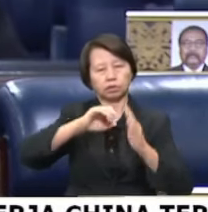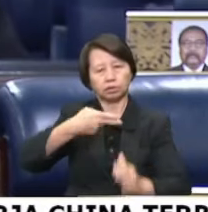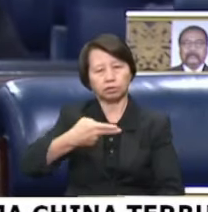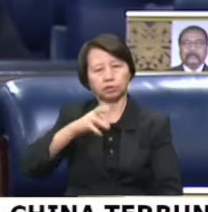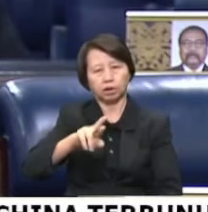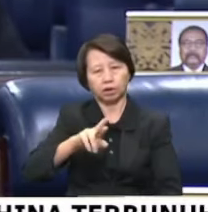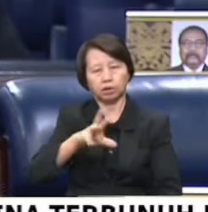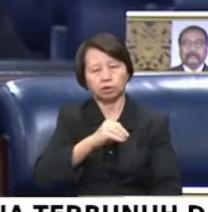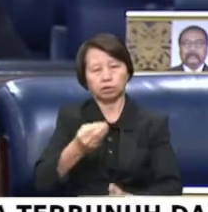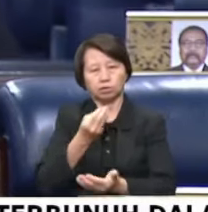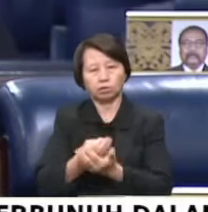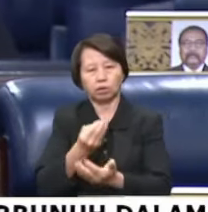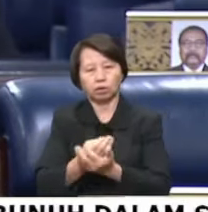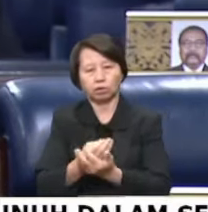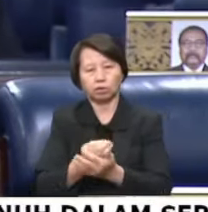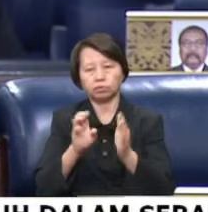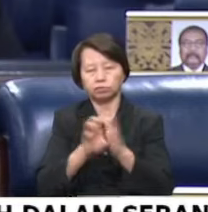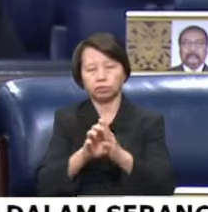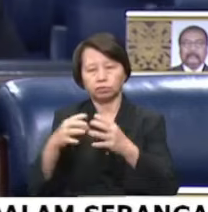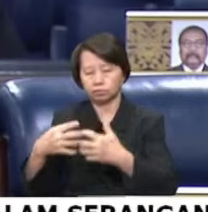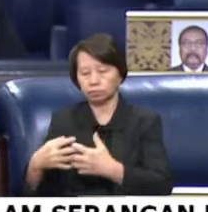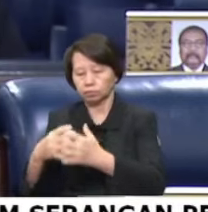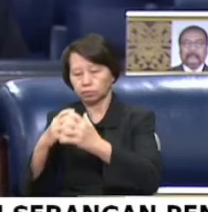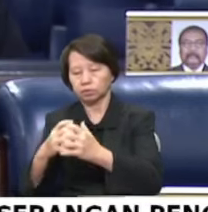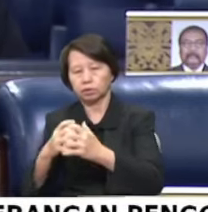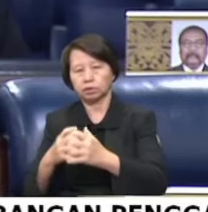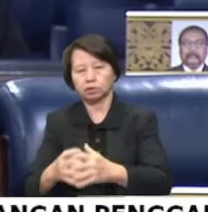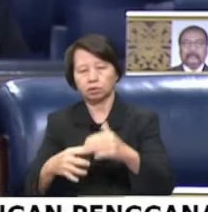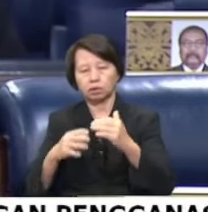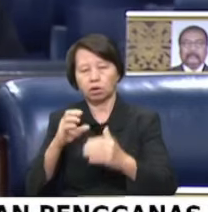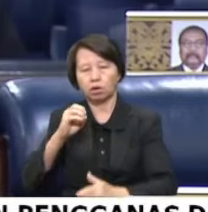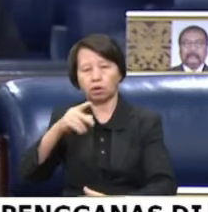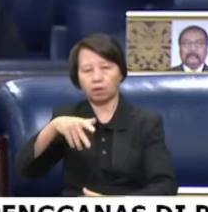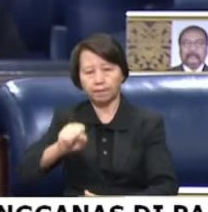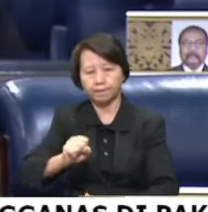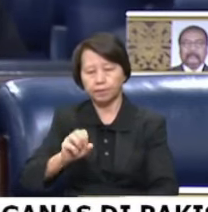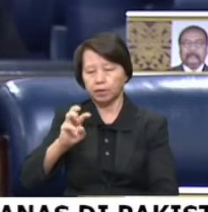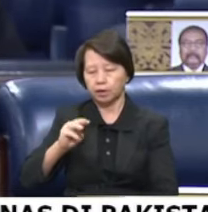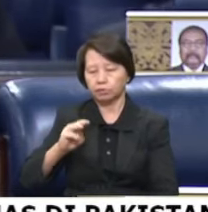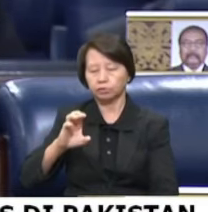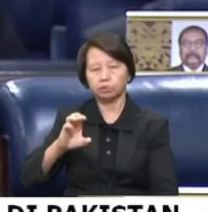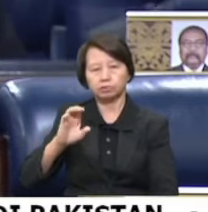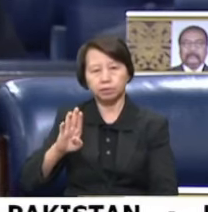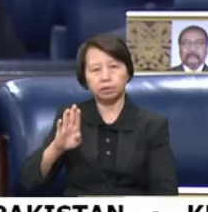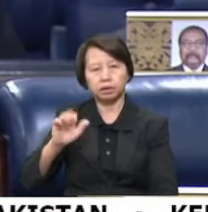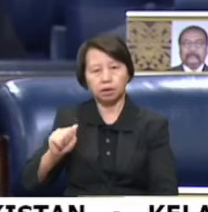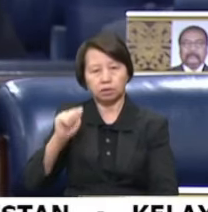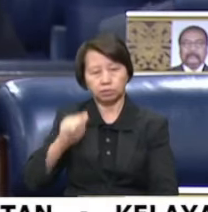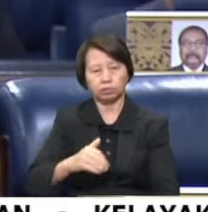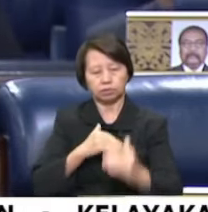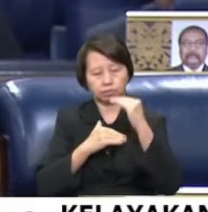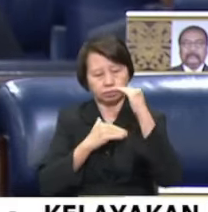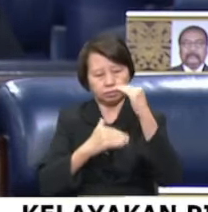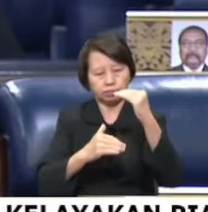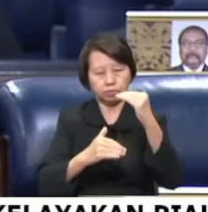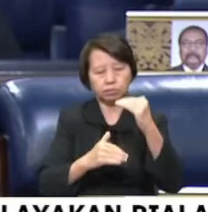kewangan. Misalnya, pelaksanaan penubuhan dan pengoperasian MCBA akan dapat mengoptimumkan sumber manusia